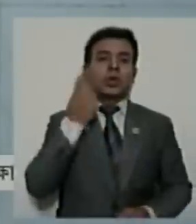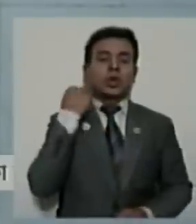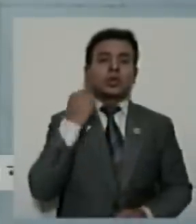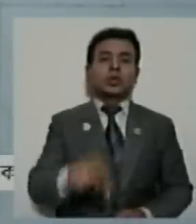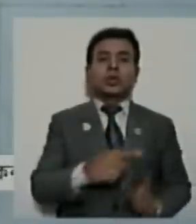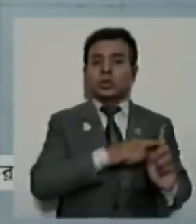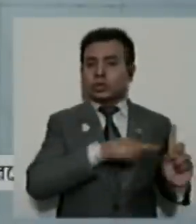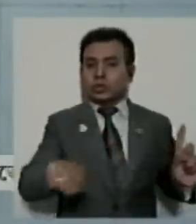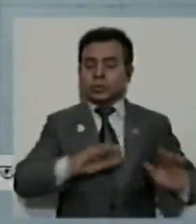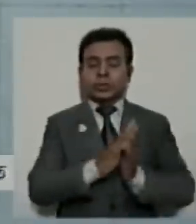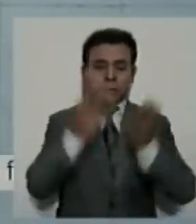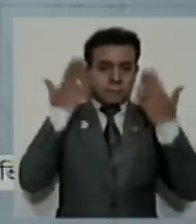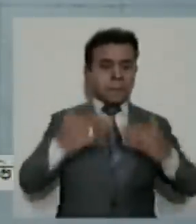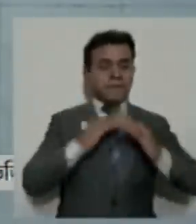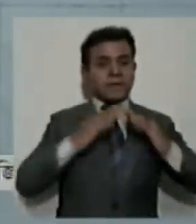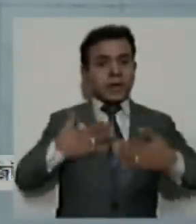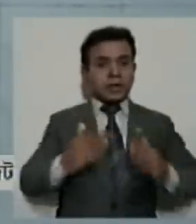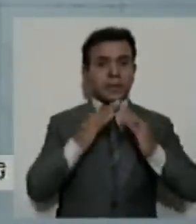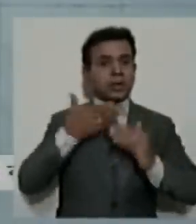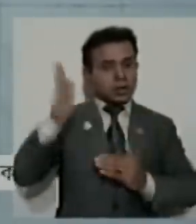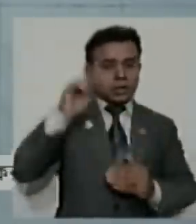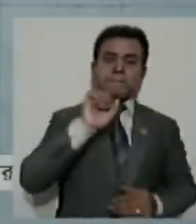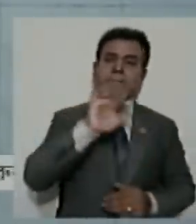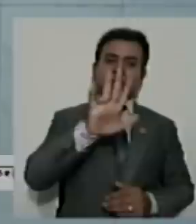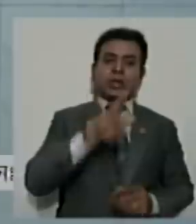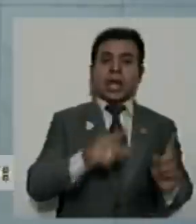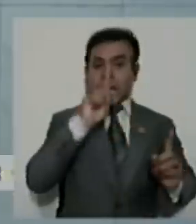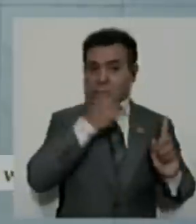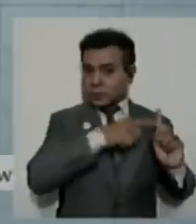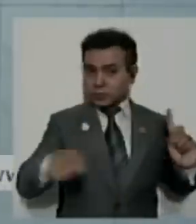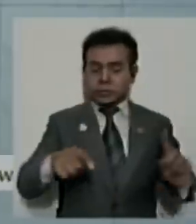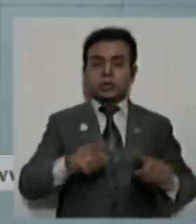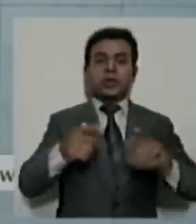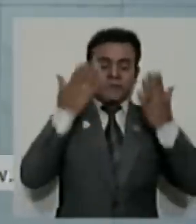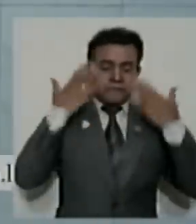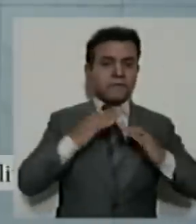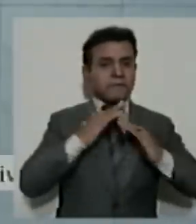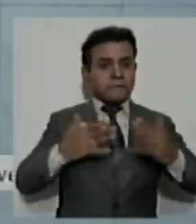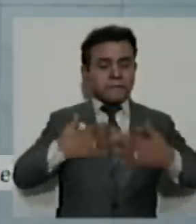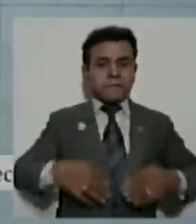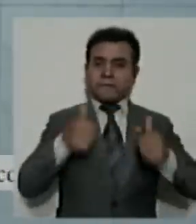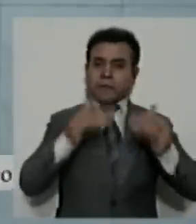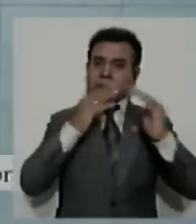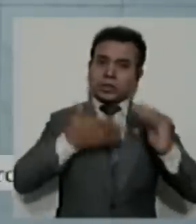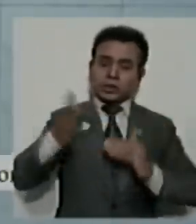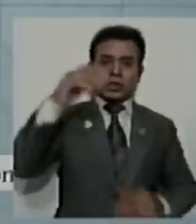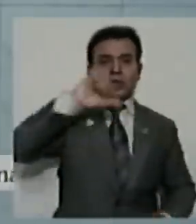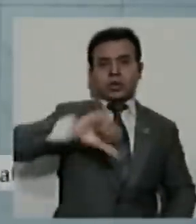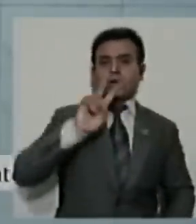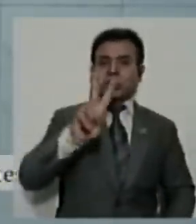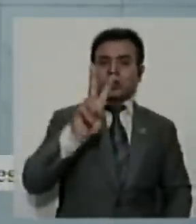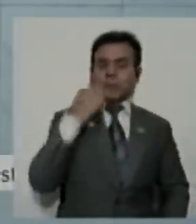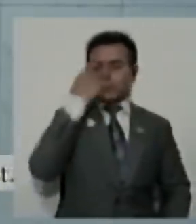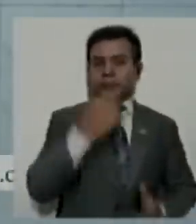সুস্থ এত কম কেন। আসলে এই কোভিড আক্রান্ত যারা হচ্ছেন তাদের সুস্থ হতে দীর্ঘ সময় লেগে যায়।